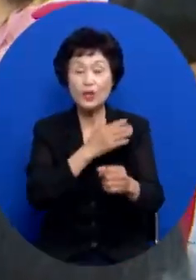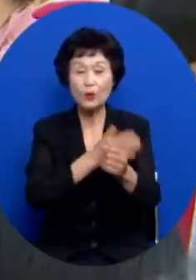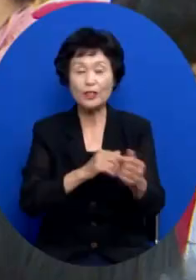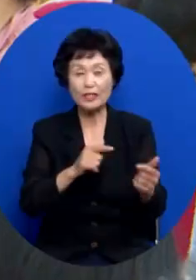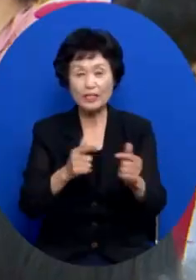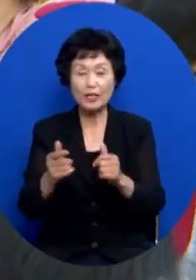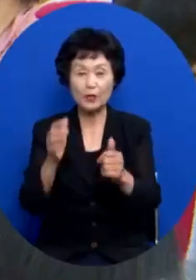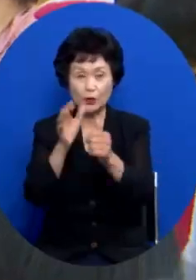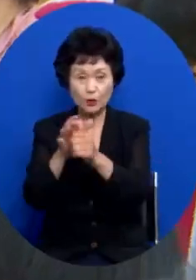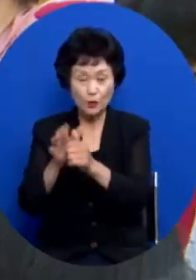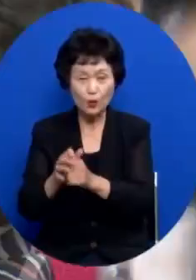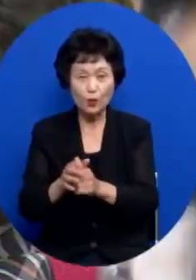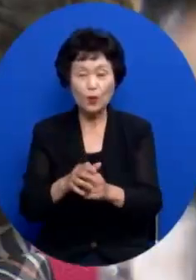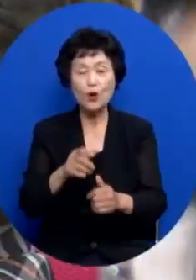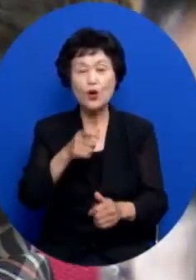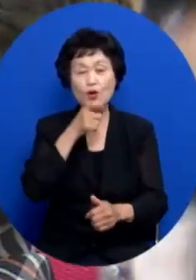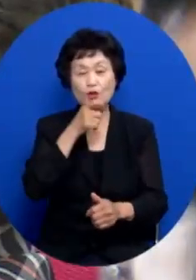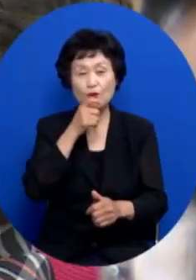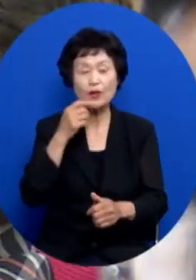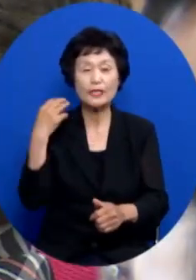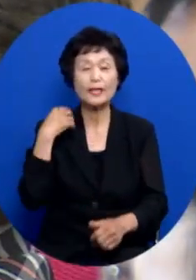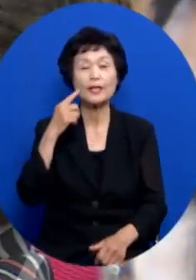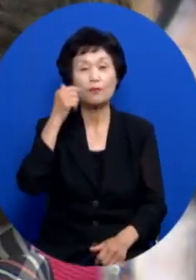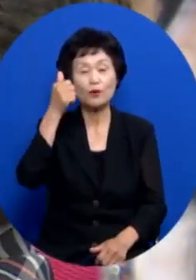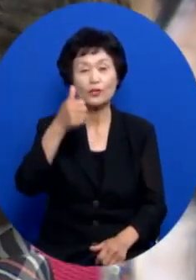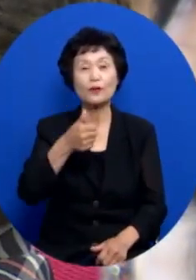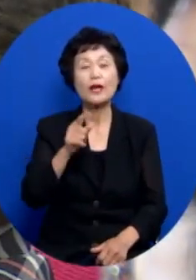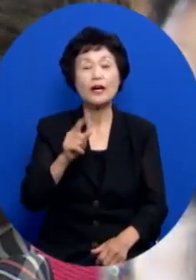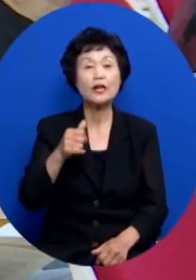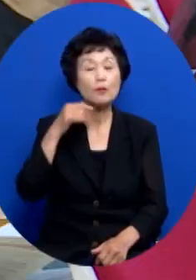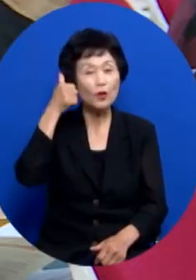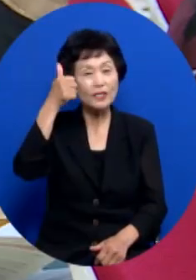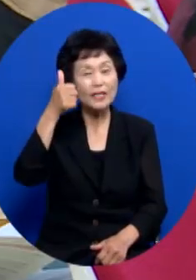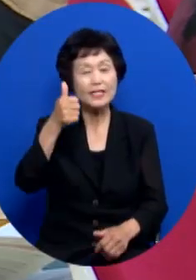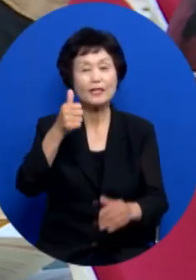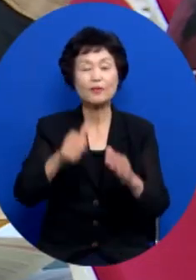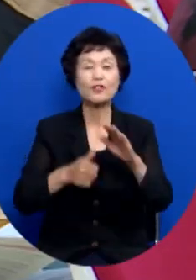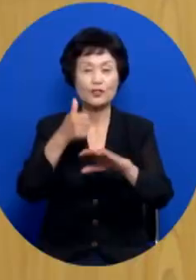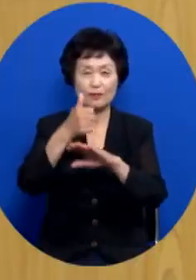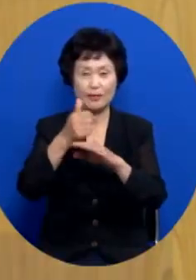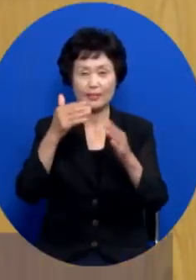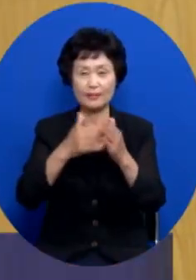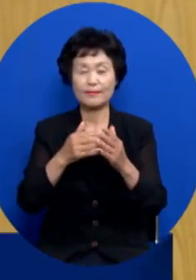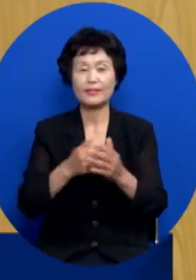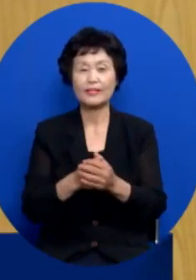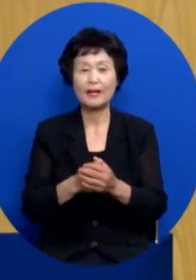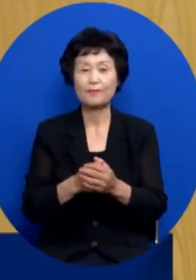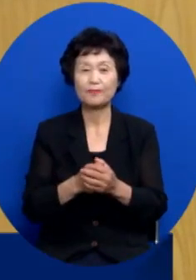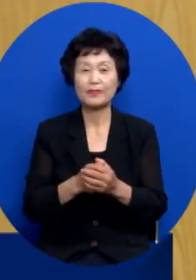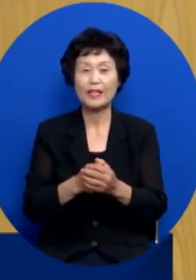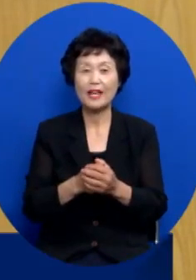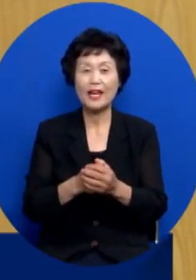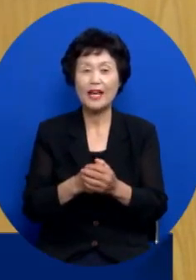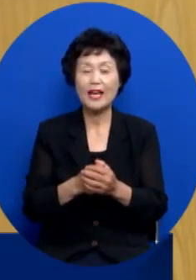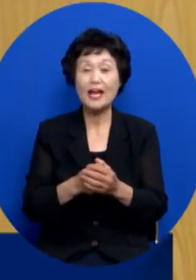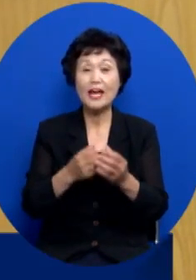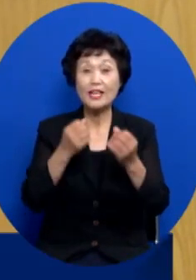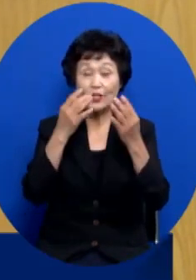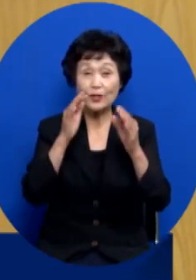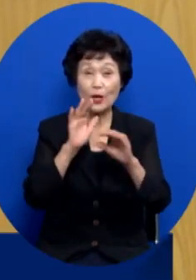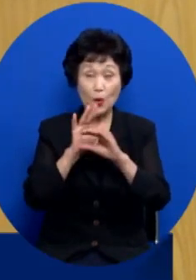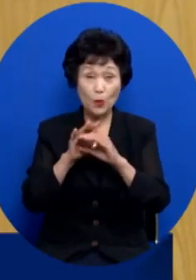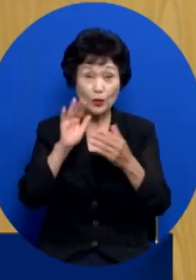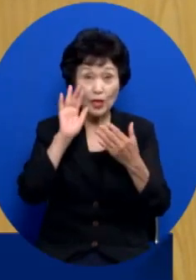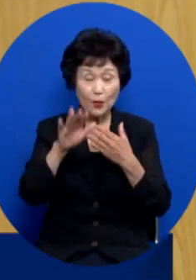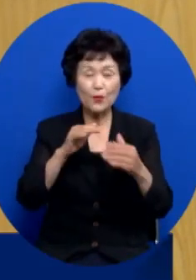여의도 순복음 수원교회 담임 목사에 황윤성 목사가 취임했습니다. 이제 새롭게 코로나 이제 이후에